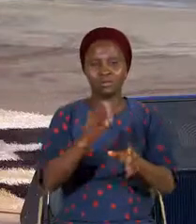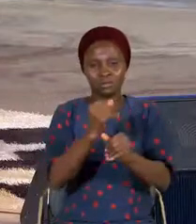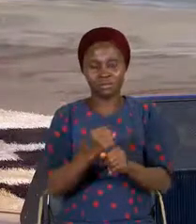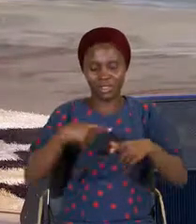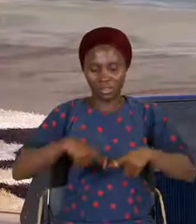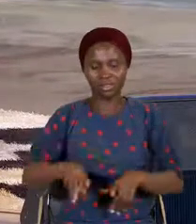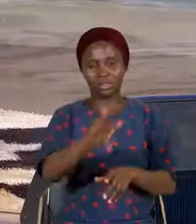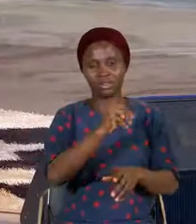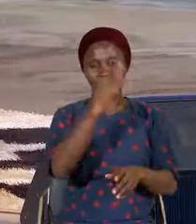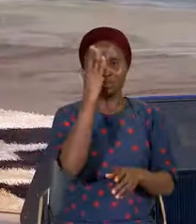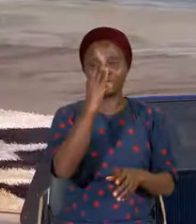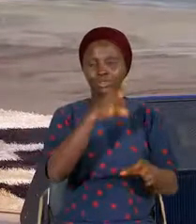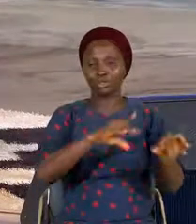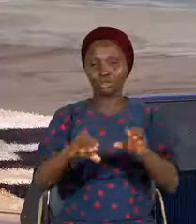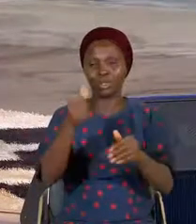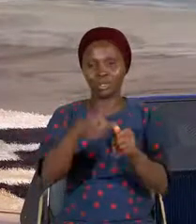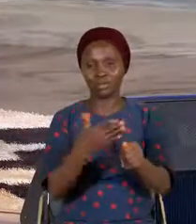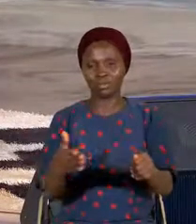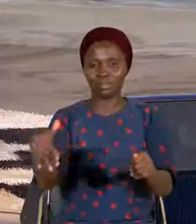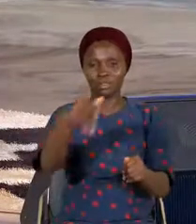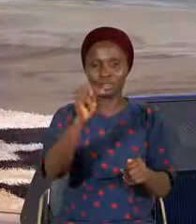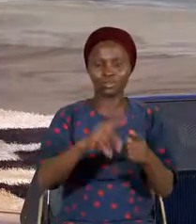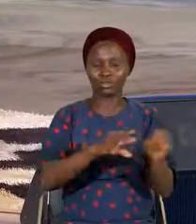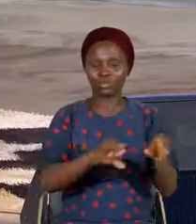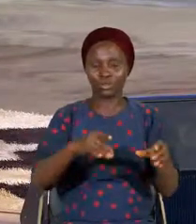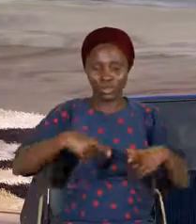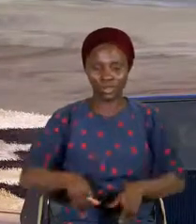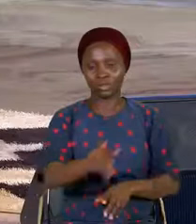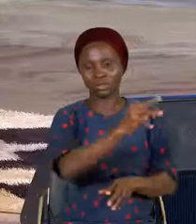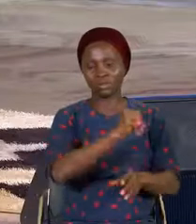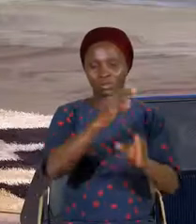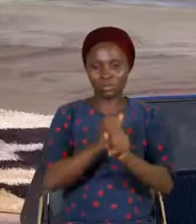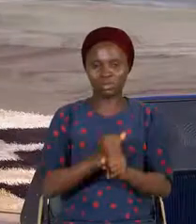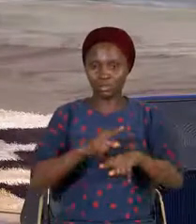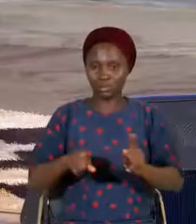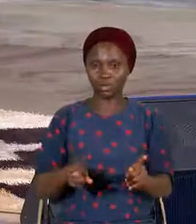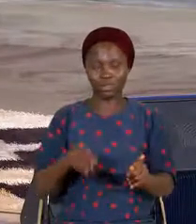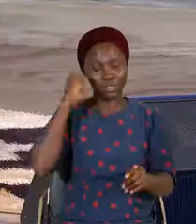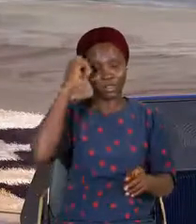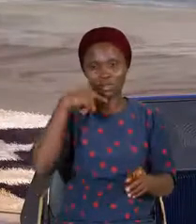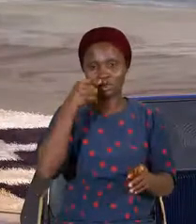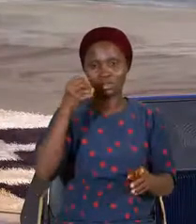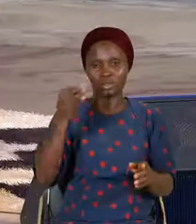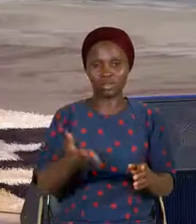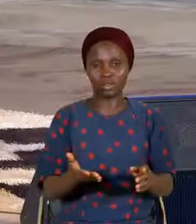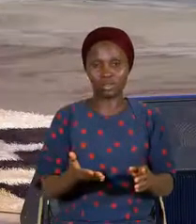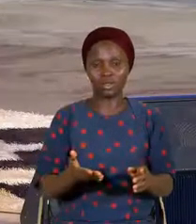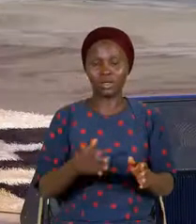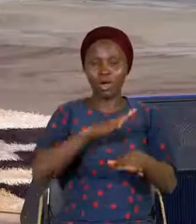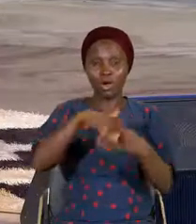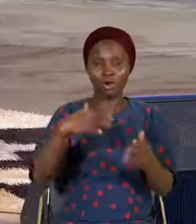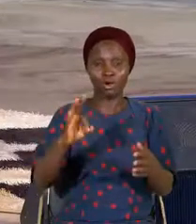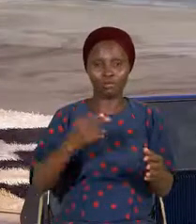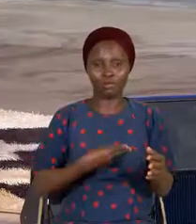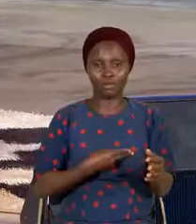laissez-les poursuivre, aspirer aux grandes choses, laissez-les posséder. Mais il dit ici, nous